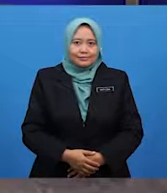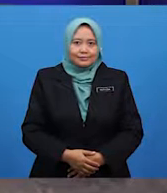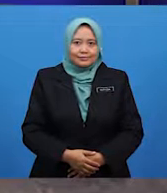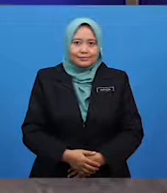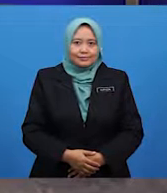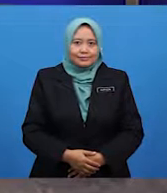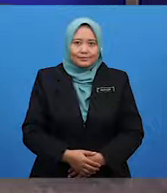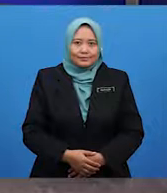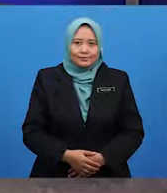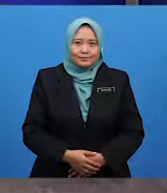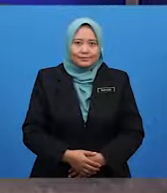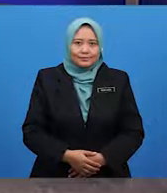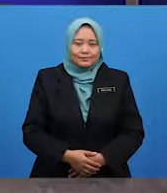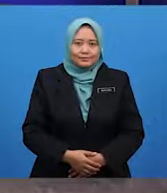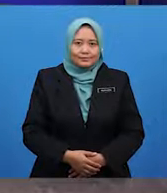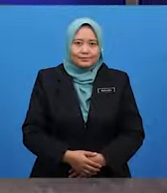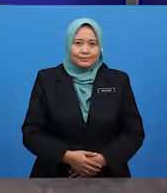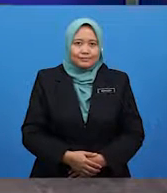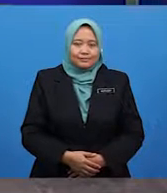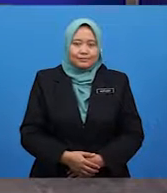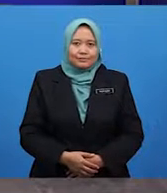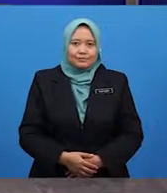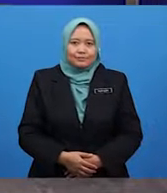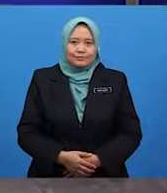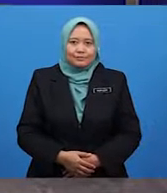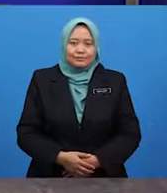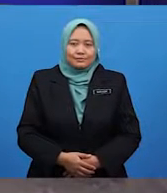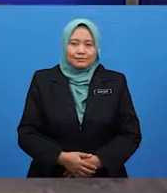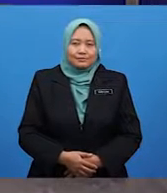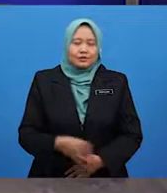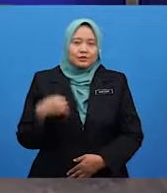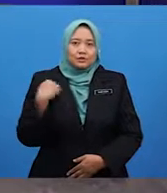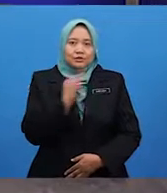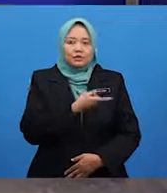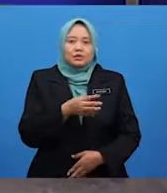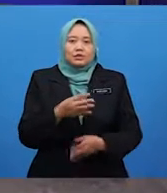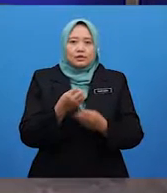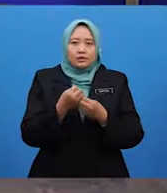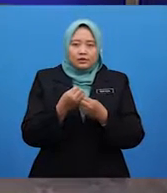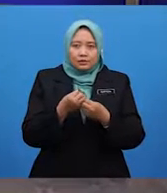Dan dalam sedar tak sedar, sebenarnya kita sudah berada di peringkat akhir penghasilan Cikgu Arif. Ya, betul. Iaitu